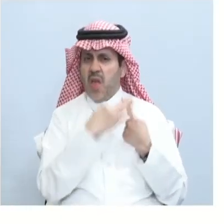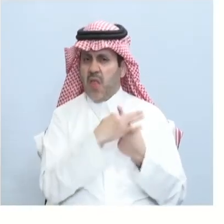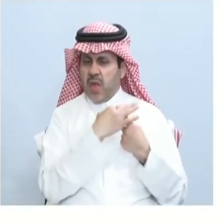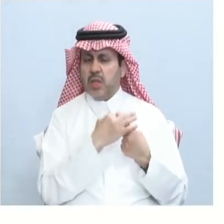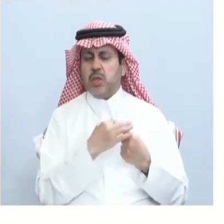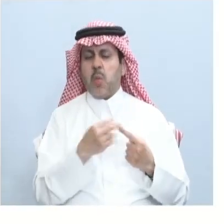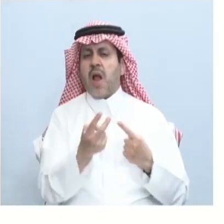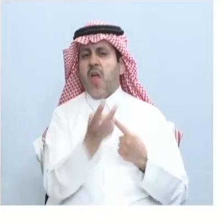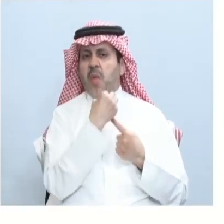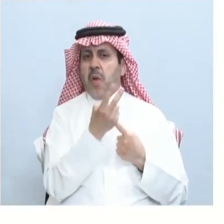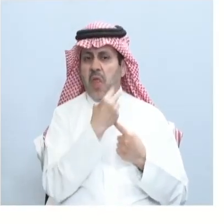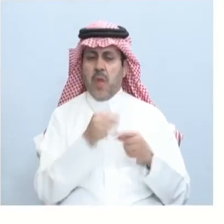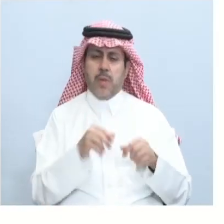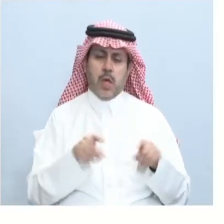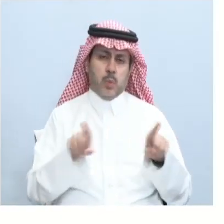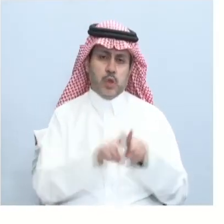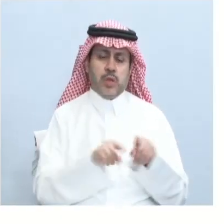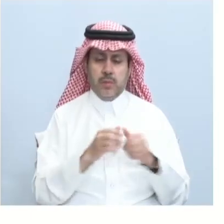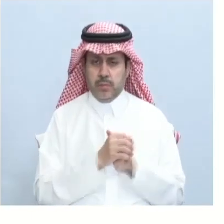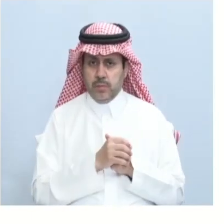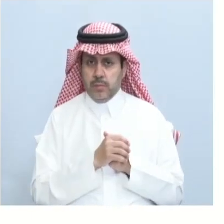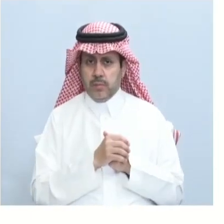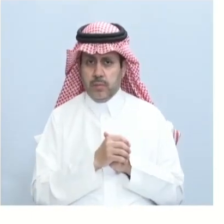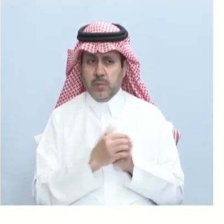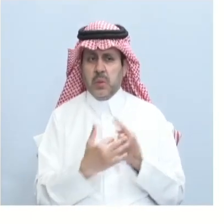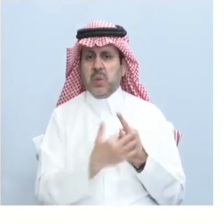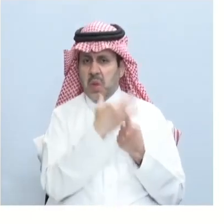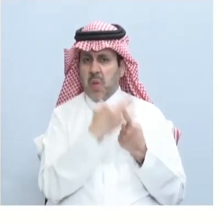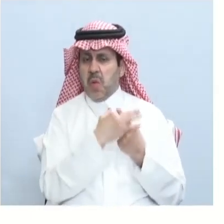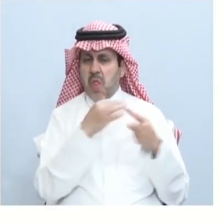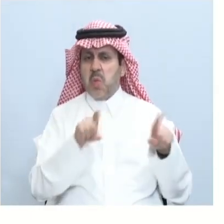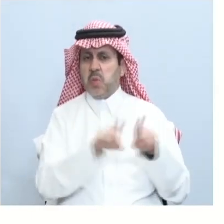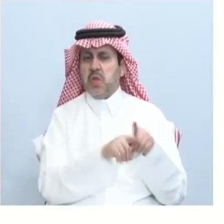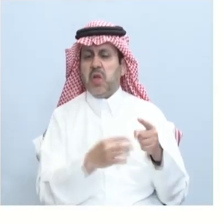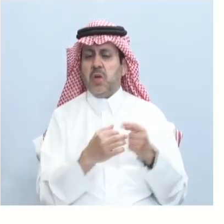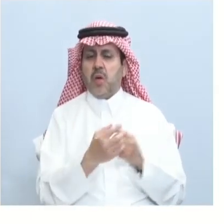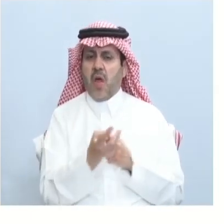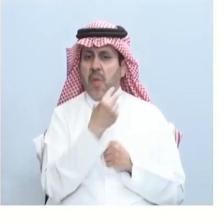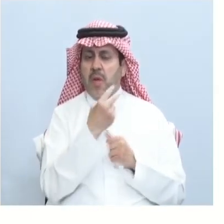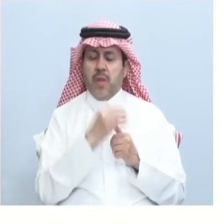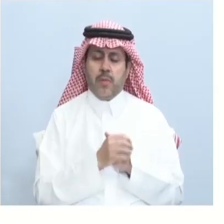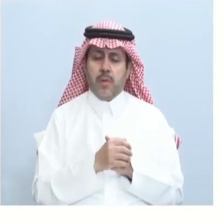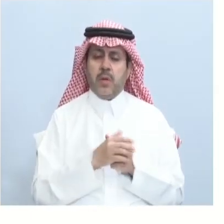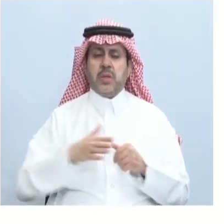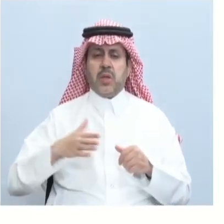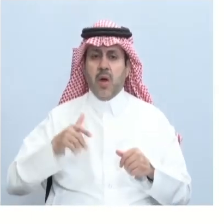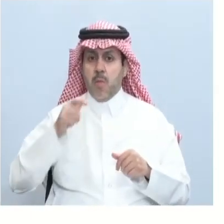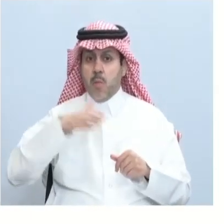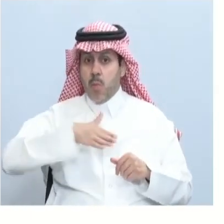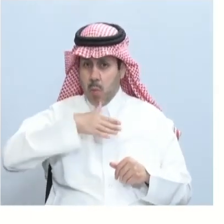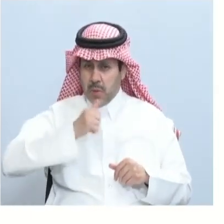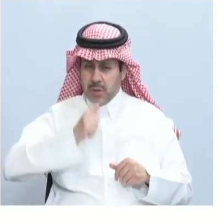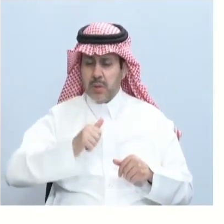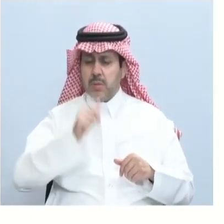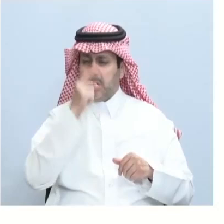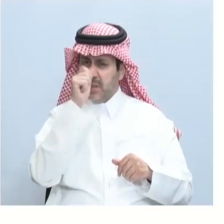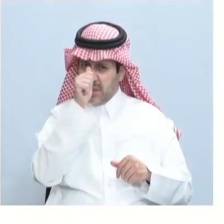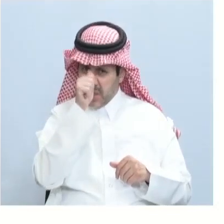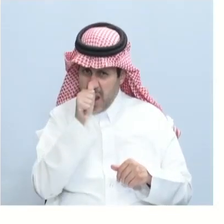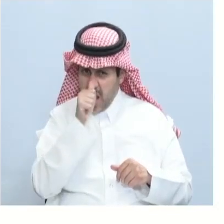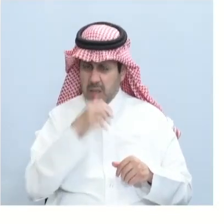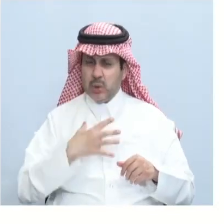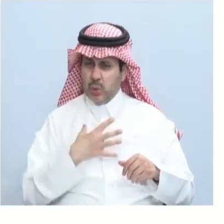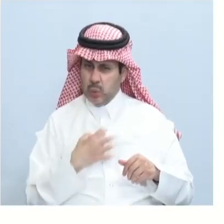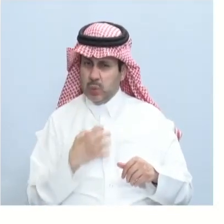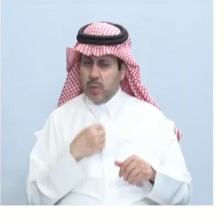تكذيب قومه له واستهزائهم به ويامر ان ويامره ان ينزه ربه عن